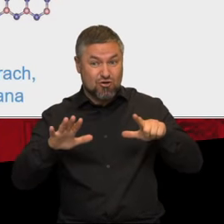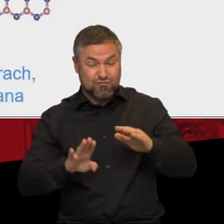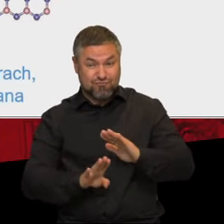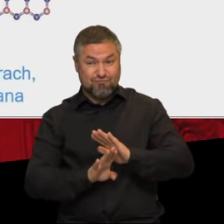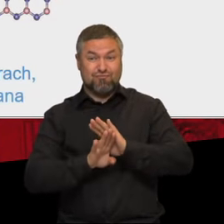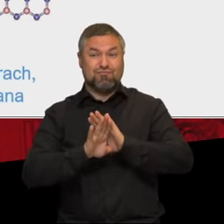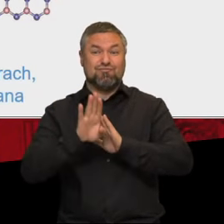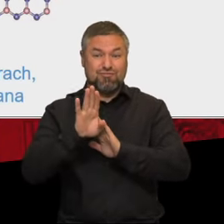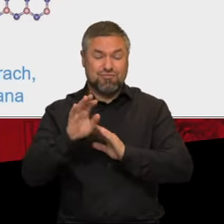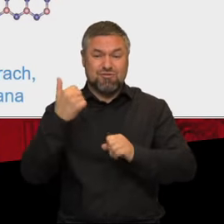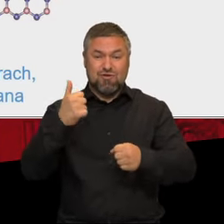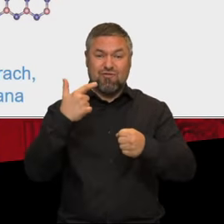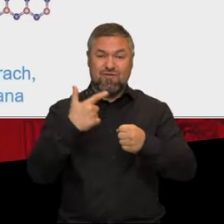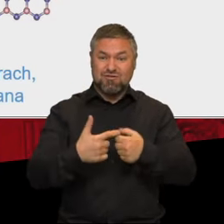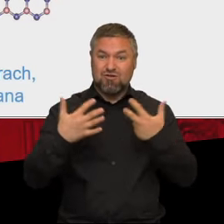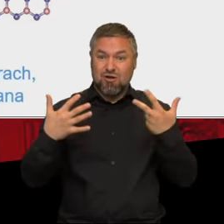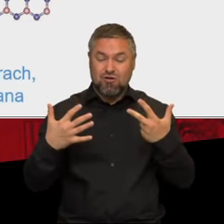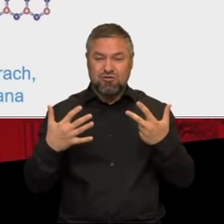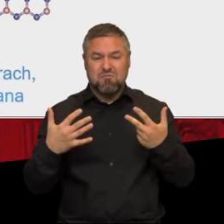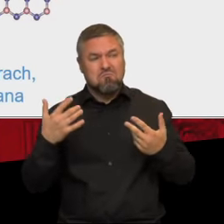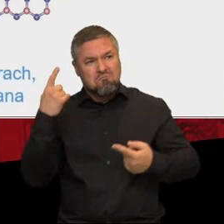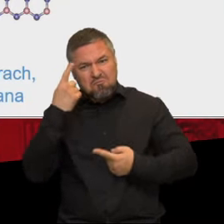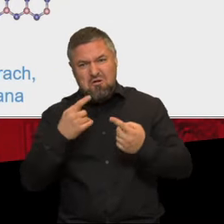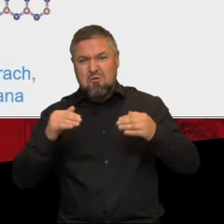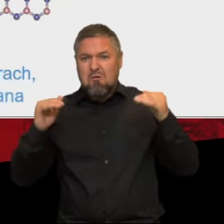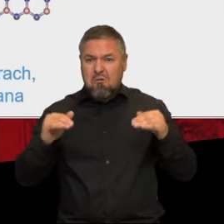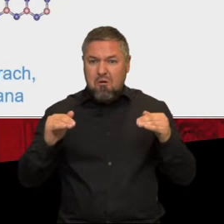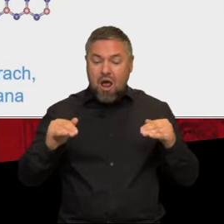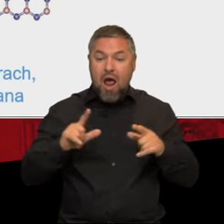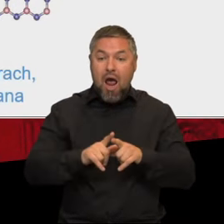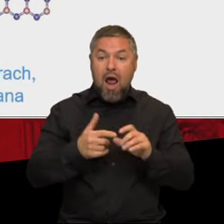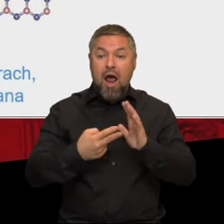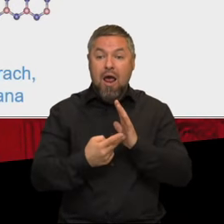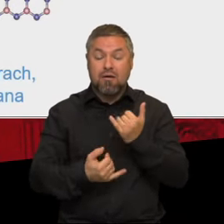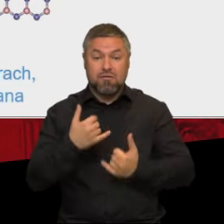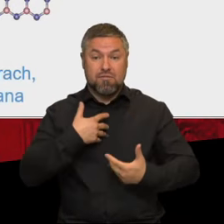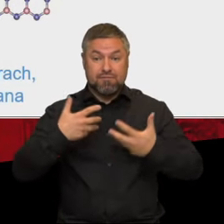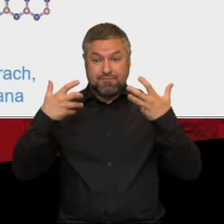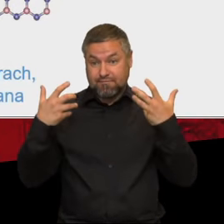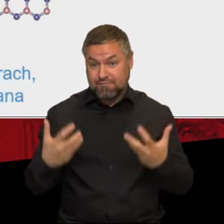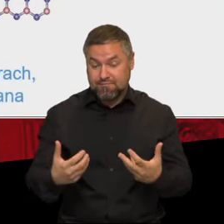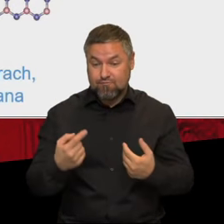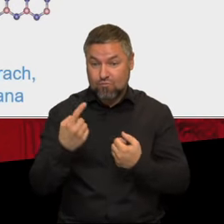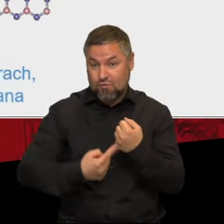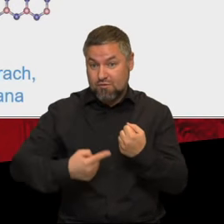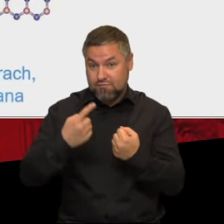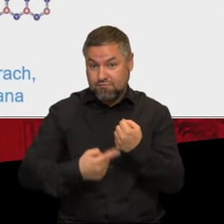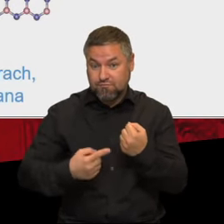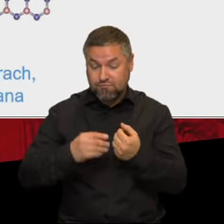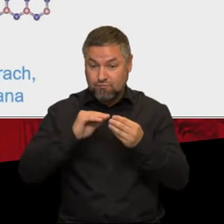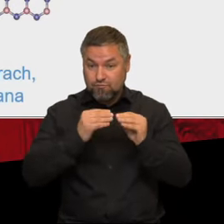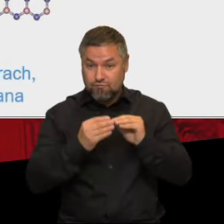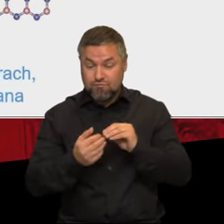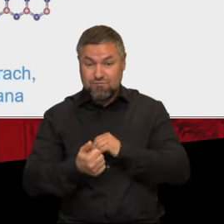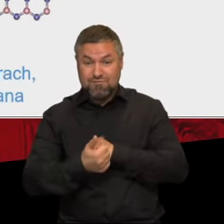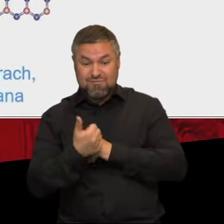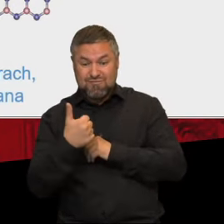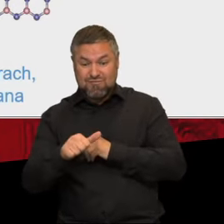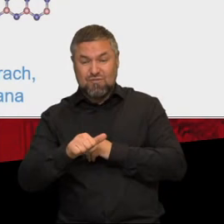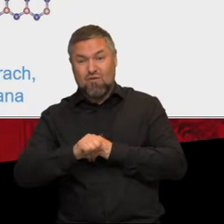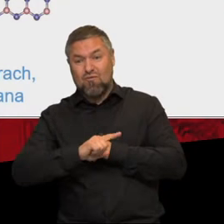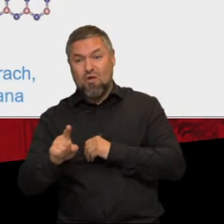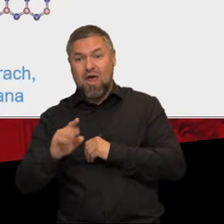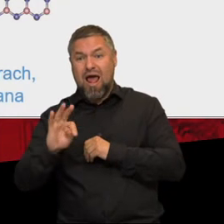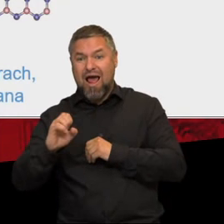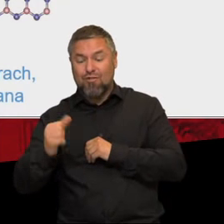wzrost 128-krotny wydaje się niewinny, ale aby dać jakąś perspektywę, gdybyśmy chcieli policzyć układ składający się z kilkuset atomów,